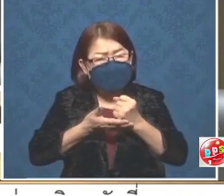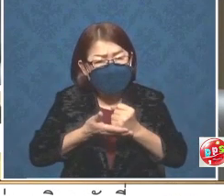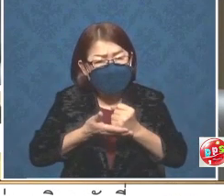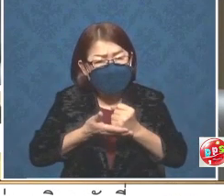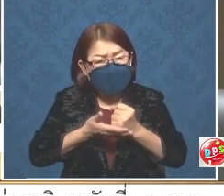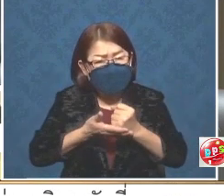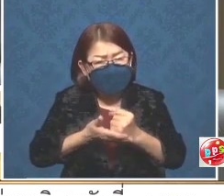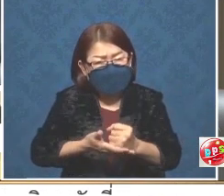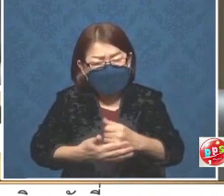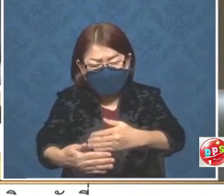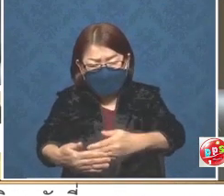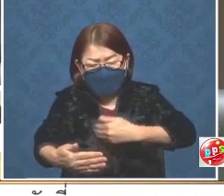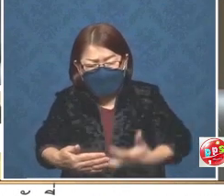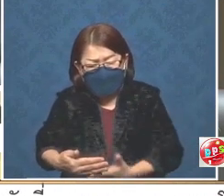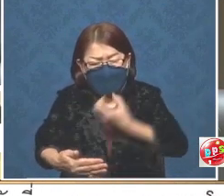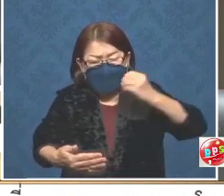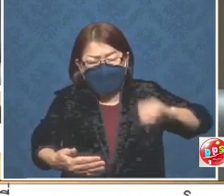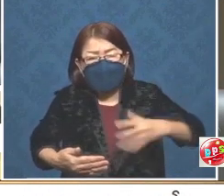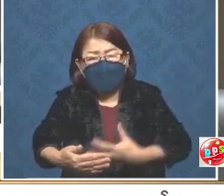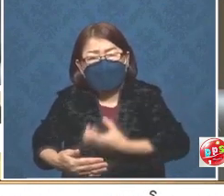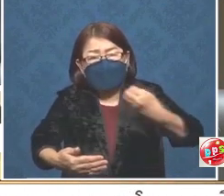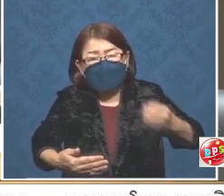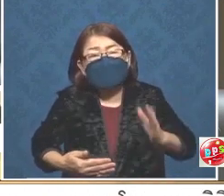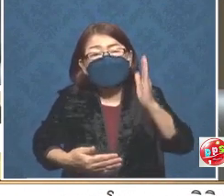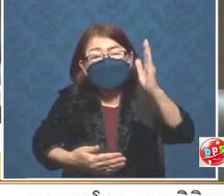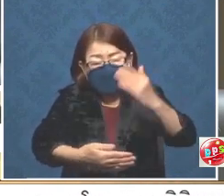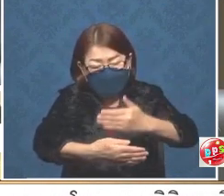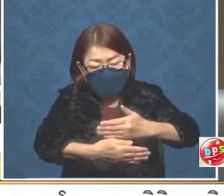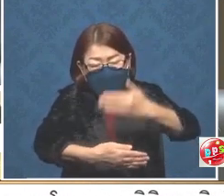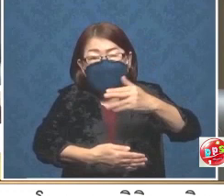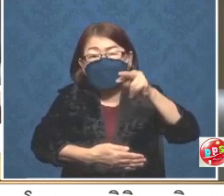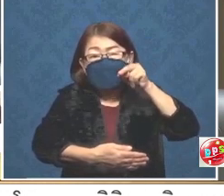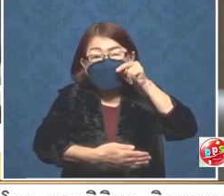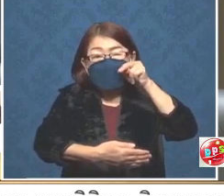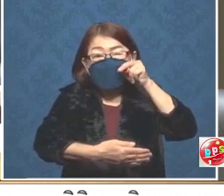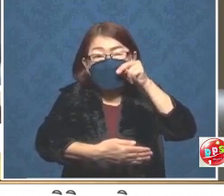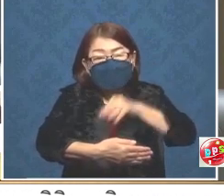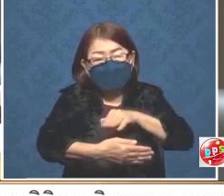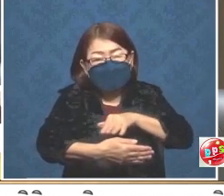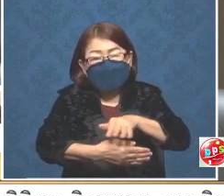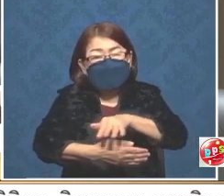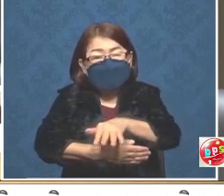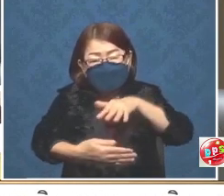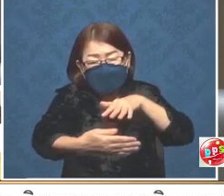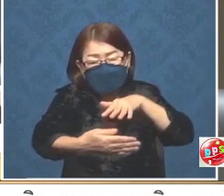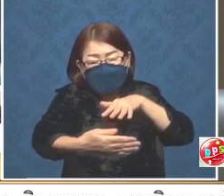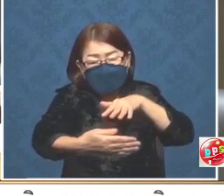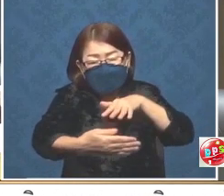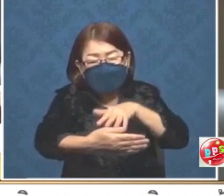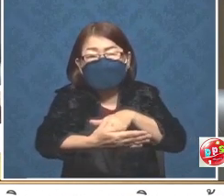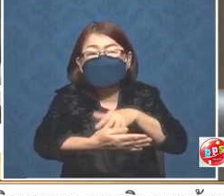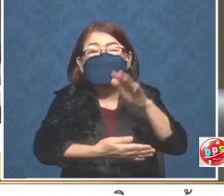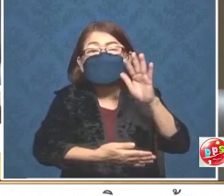ประตูน้ำฝากตบชวานก็จะไม่ลองรอยไปสเปสภาดนำไ้น้ำขของ